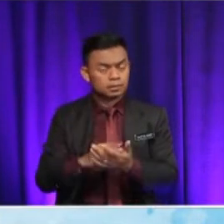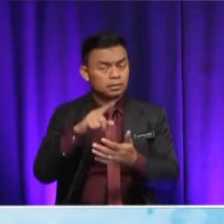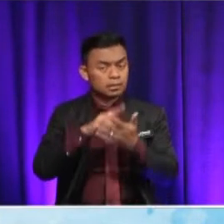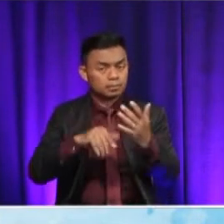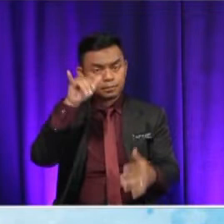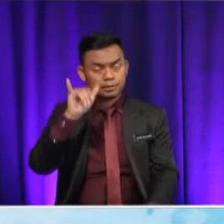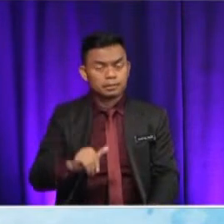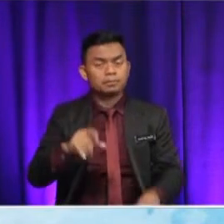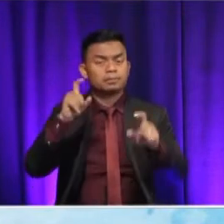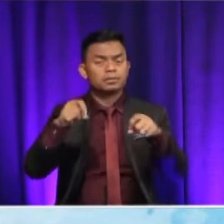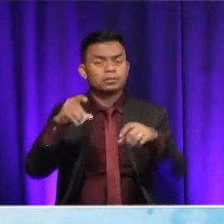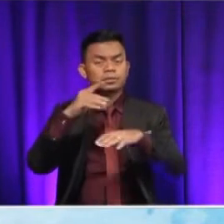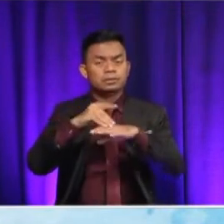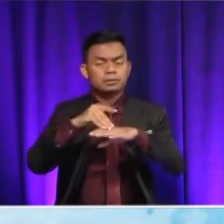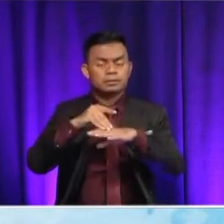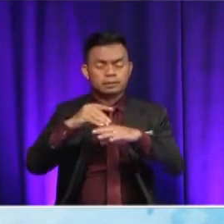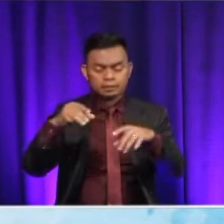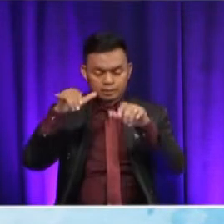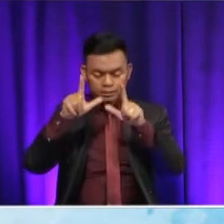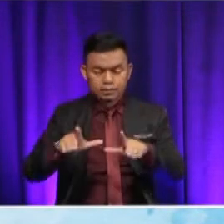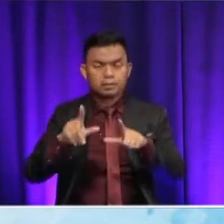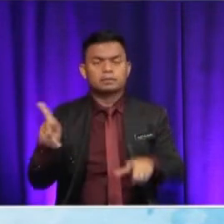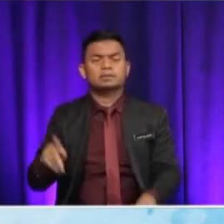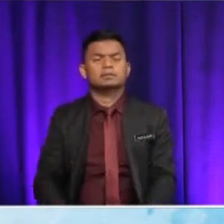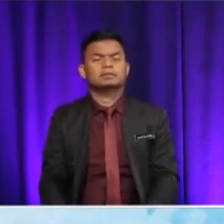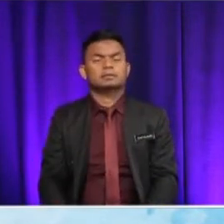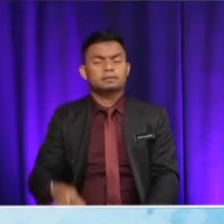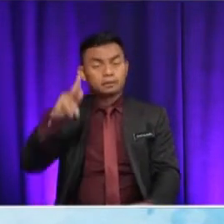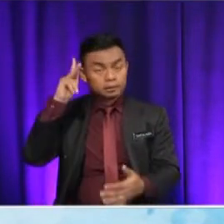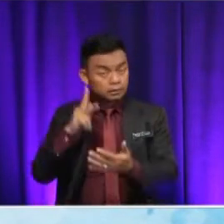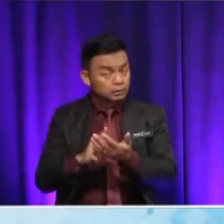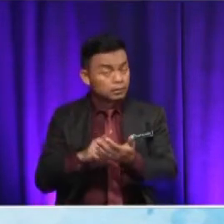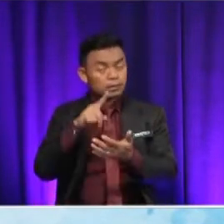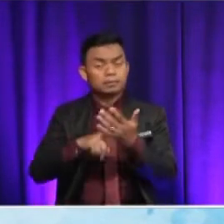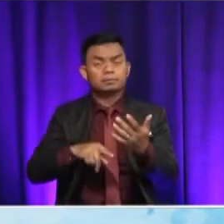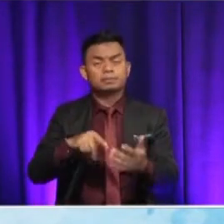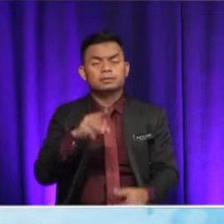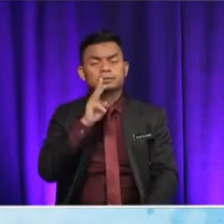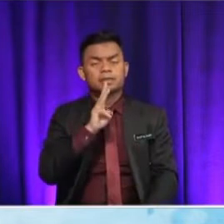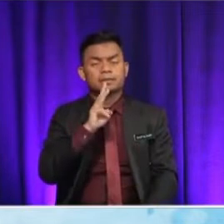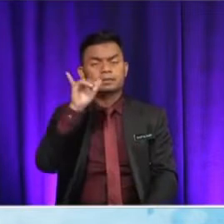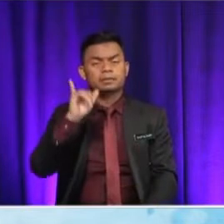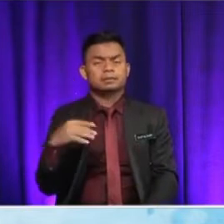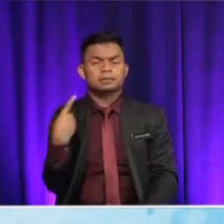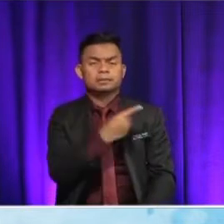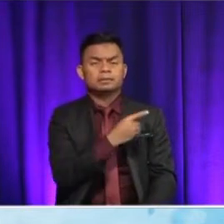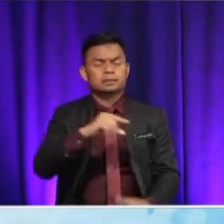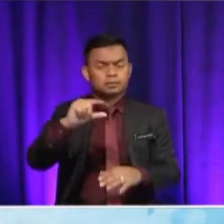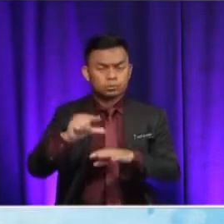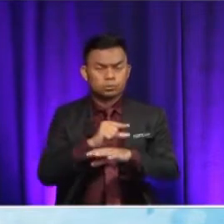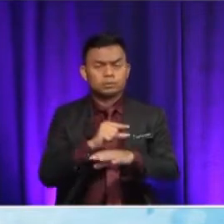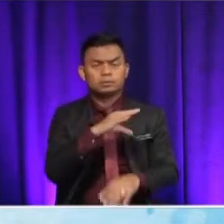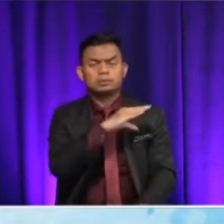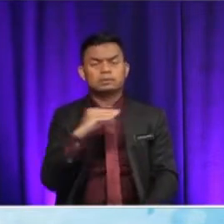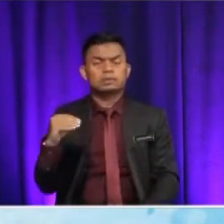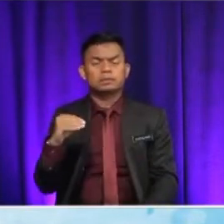bagus. Terima kasih Syafiq. Okey, mesti kena pasti apa bekalan air guna, ruang untuk kerja baik pulih dan juga